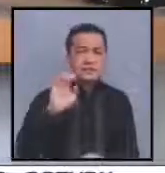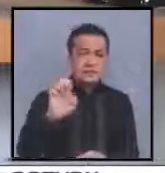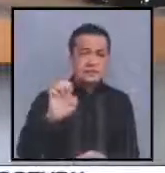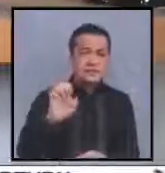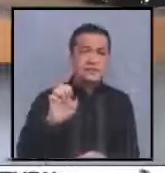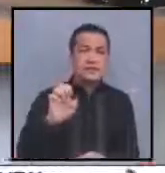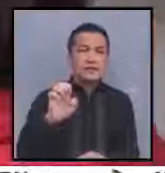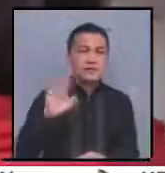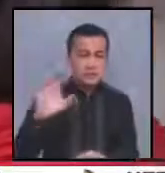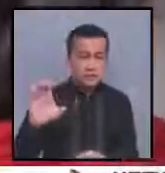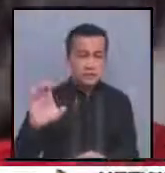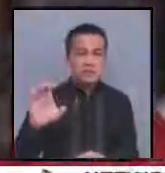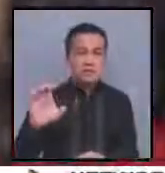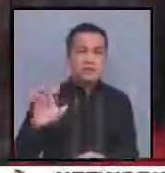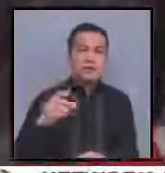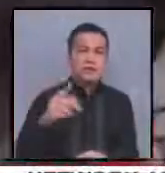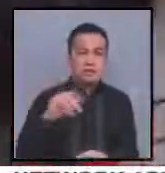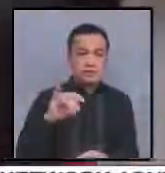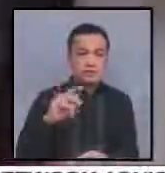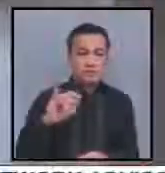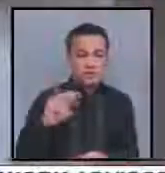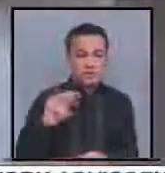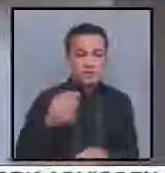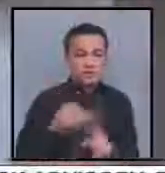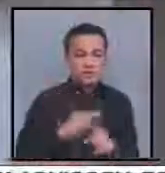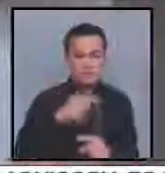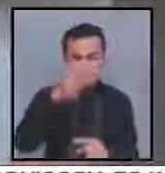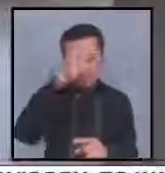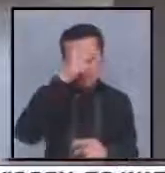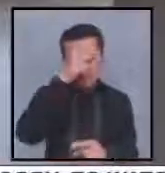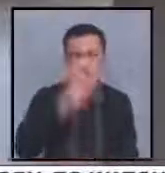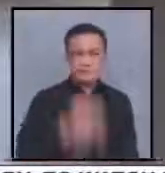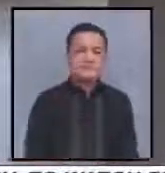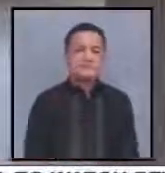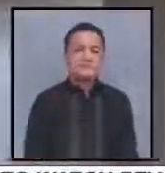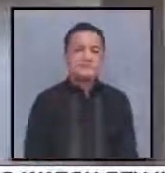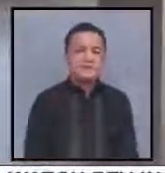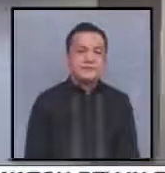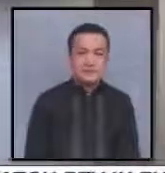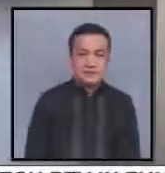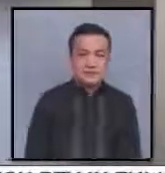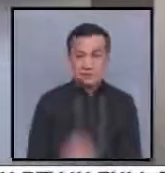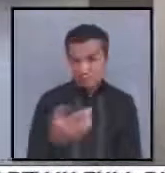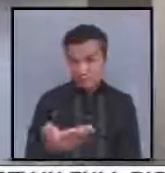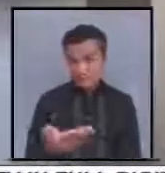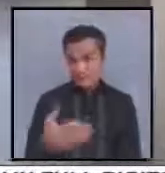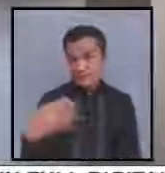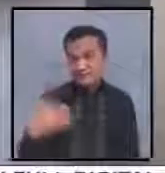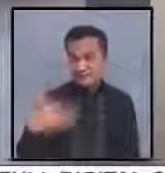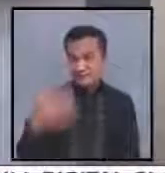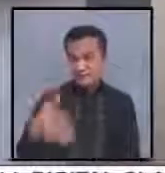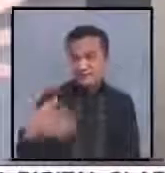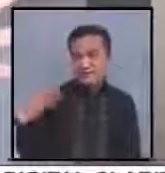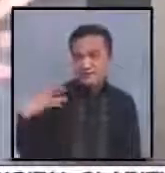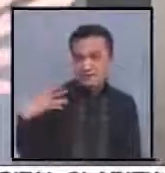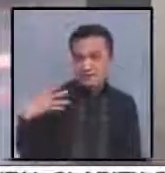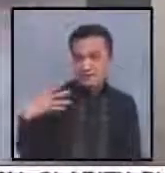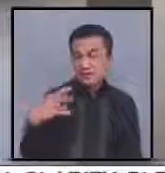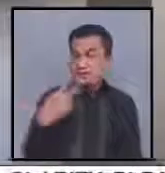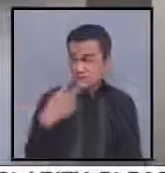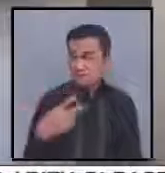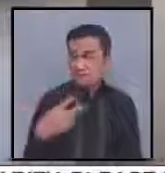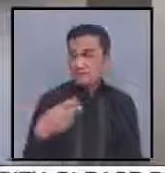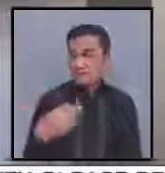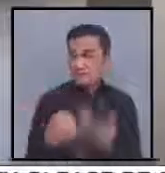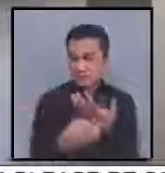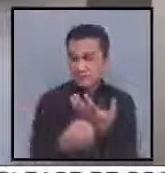at protein naman mula sa ating chicken poppers. Kaya naman, abangan nyo po ulit ang mga susunod nating lutuin, ang mga pagkain na malapit